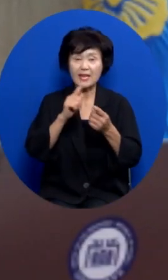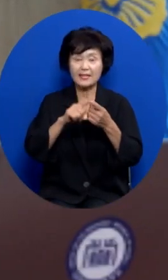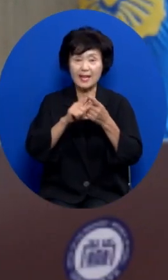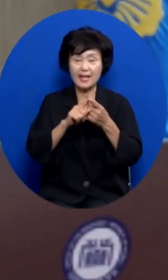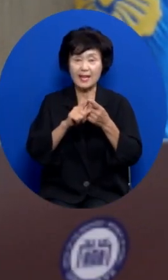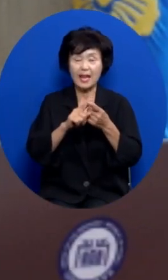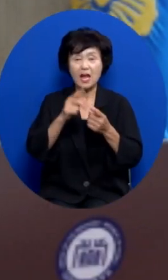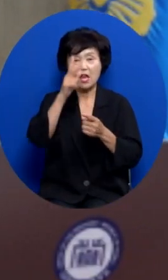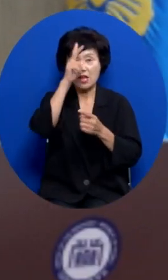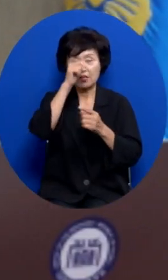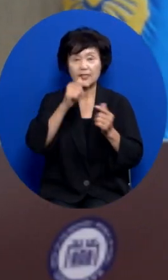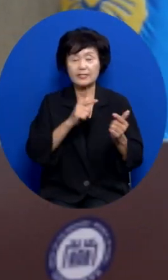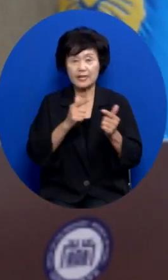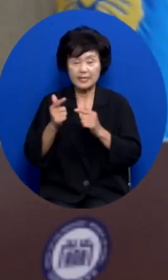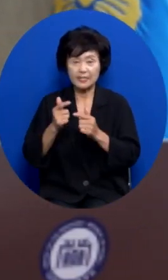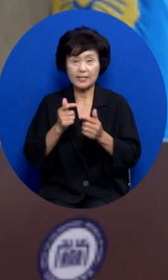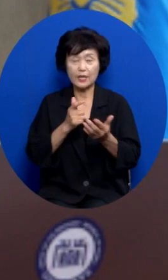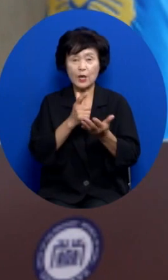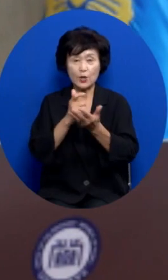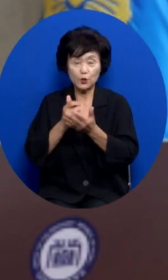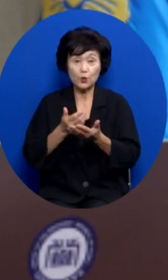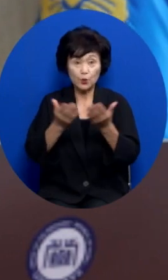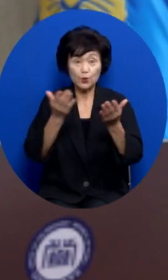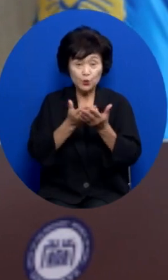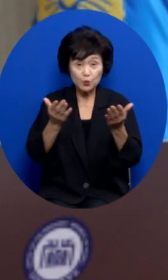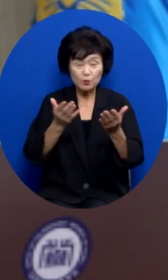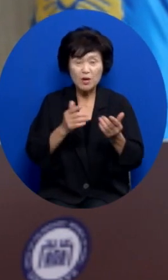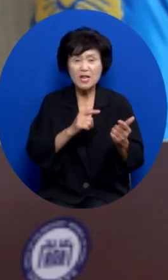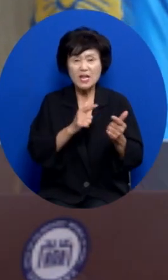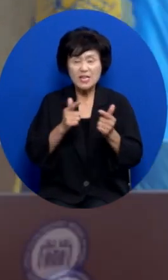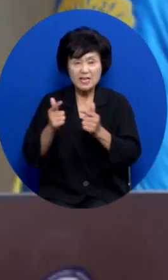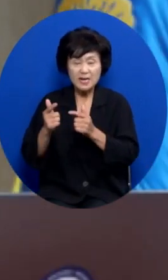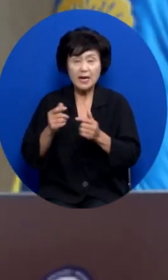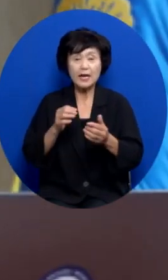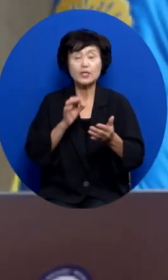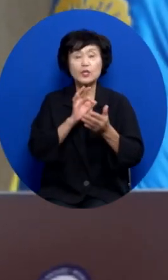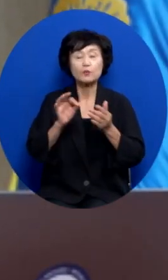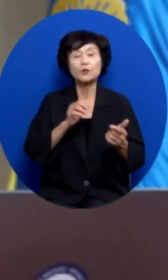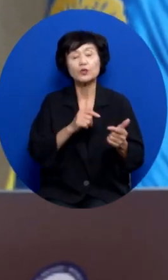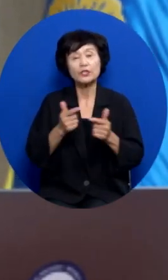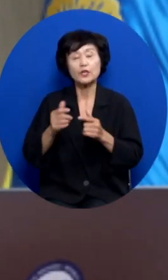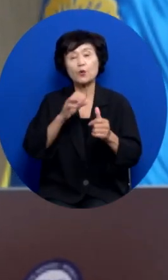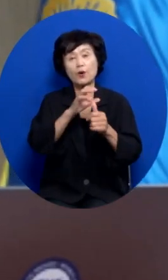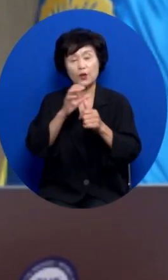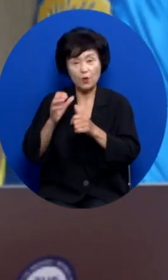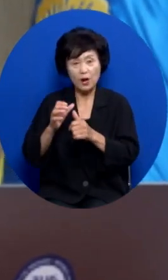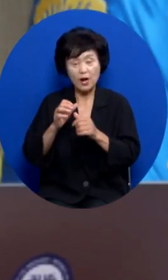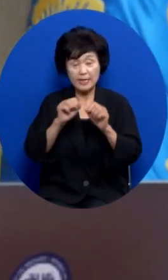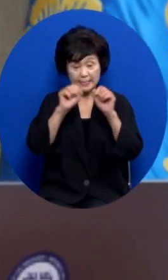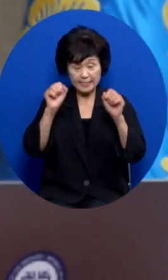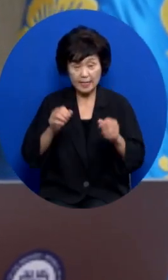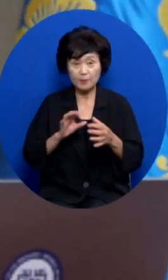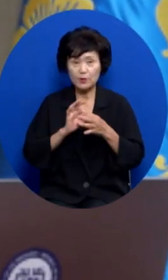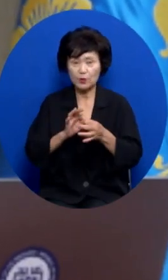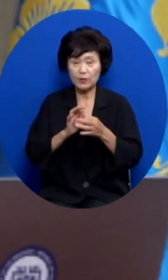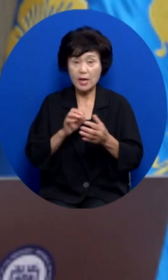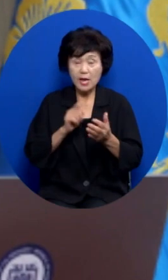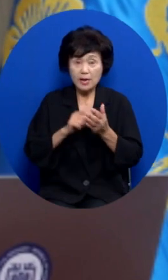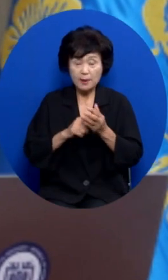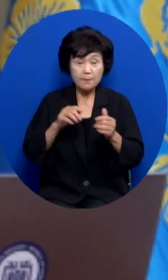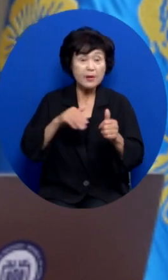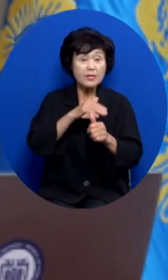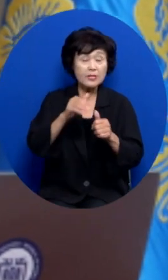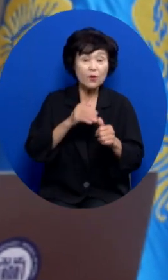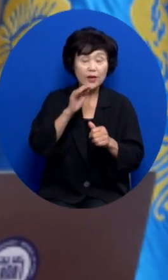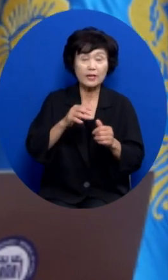또 상황별 대응 제압 훈련, 가상현실 장비 등을 활용한 모의 훈련 시스템을 도입해 긴박한 상황에서 시민의